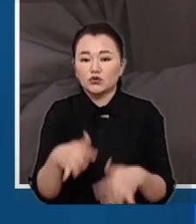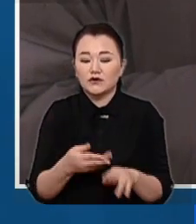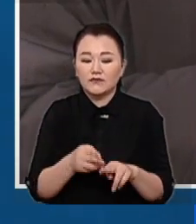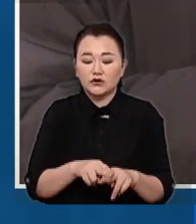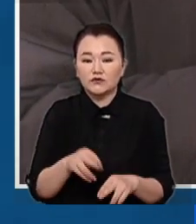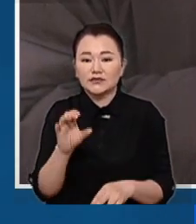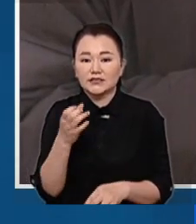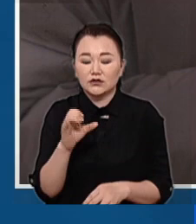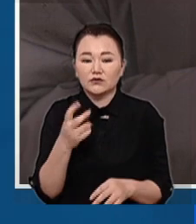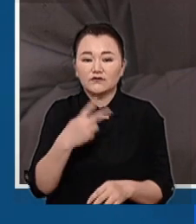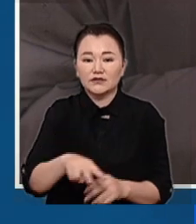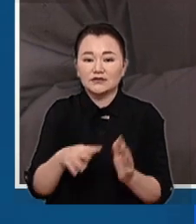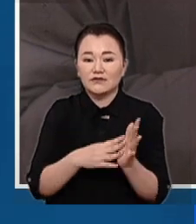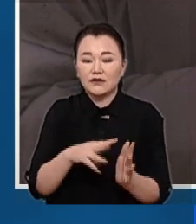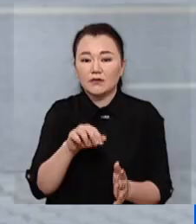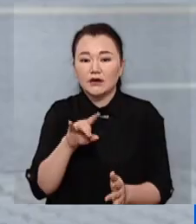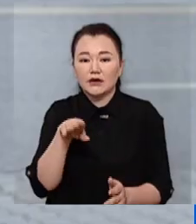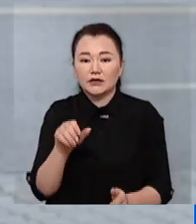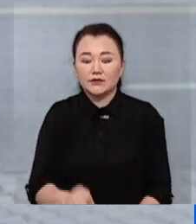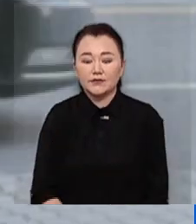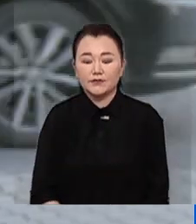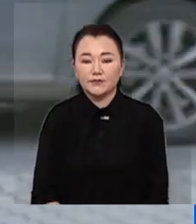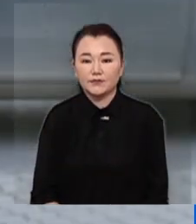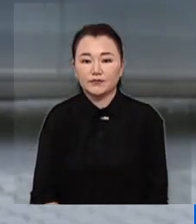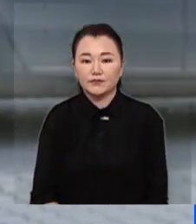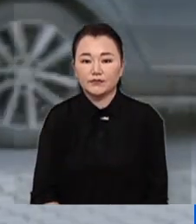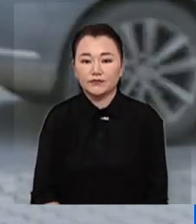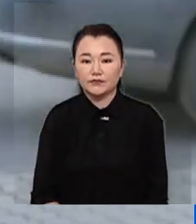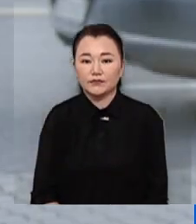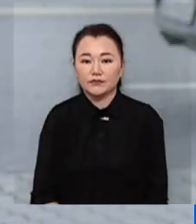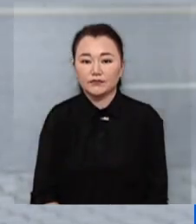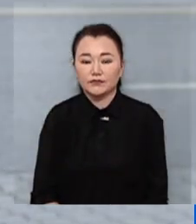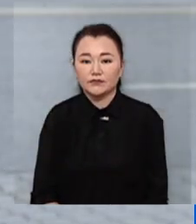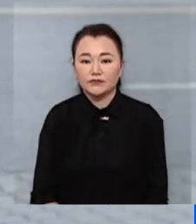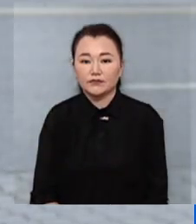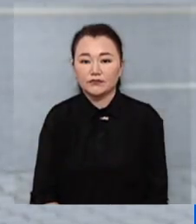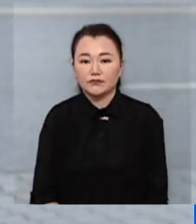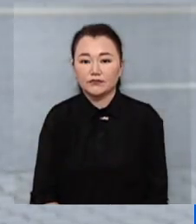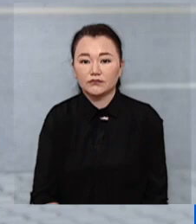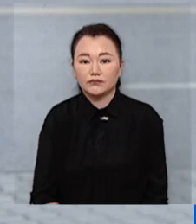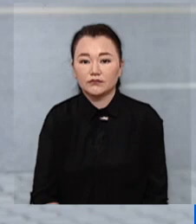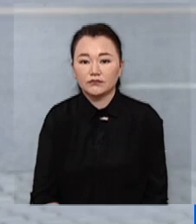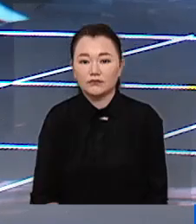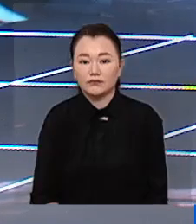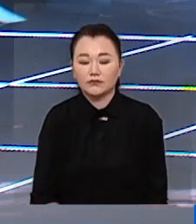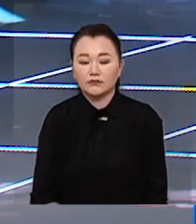эту среду, 29 марта. Динара Нургалиева, Дидар Юлиев, Информбюро, Астана.